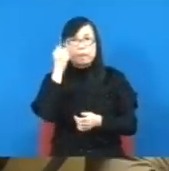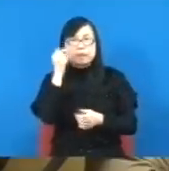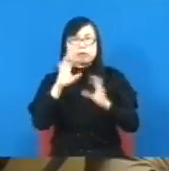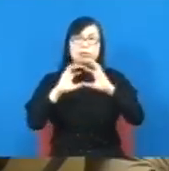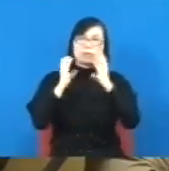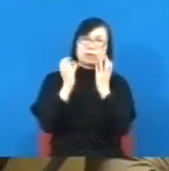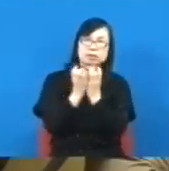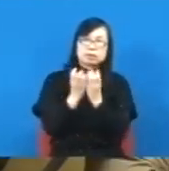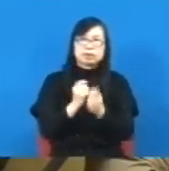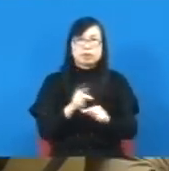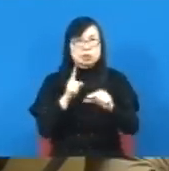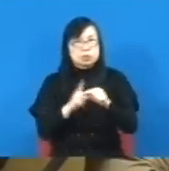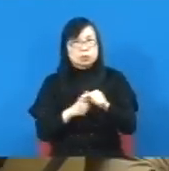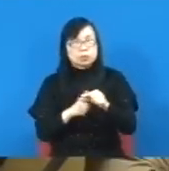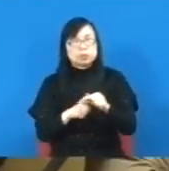嘛？係咪